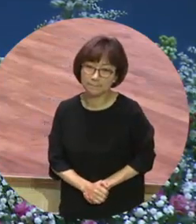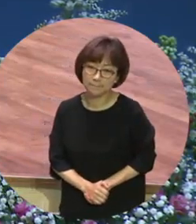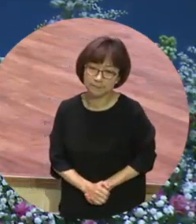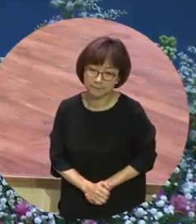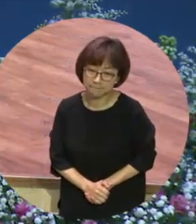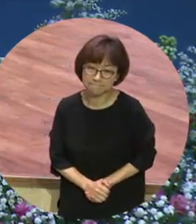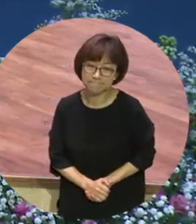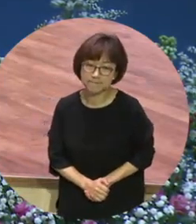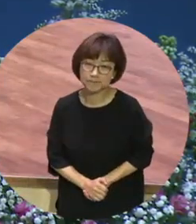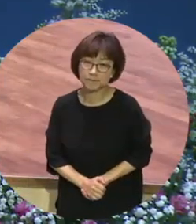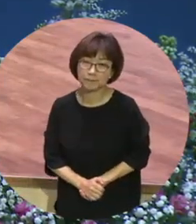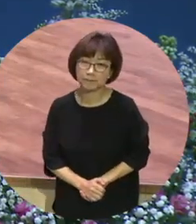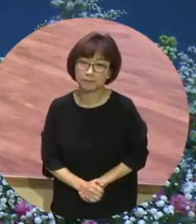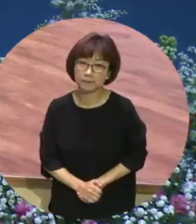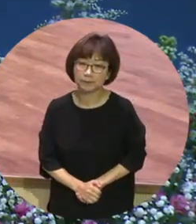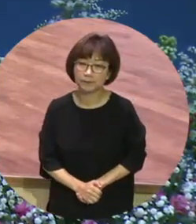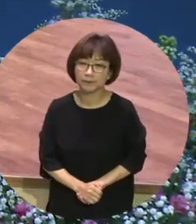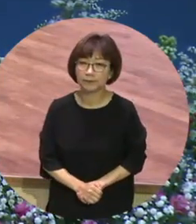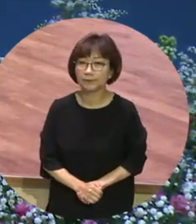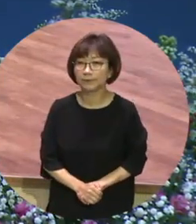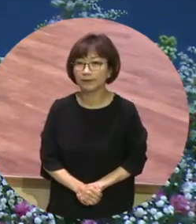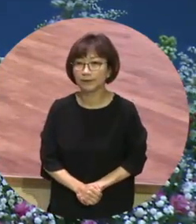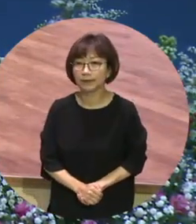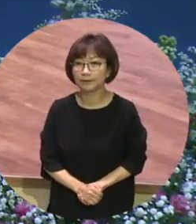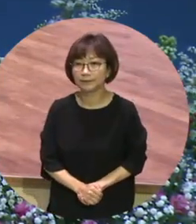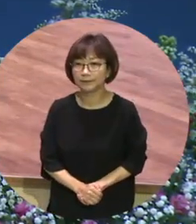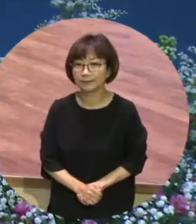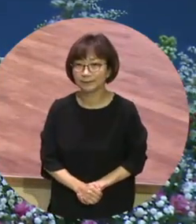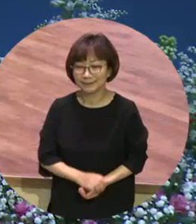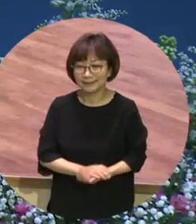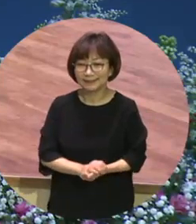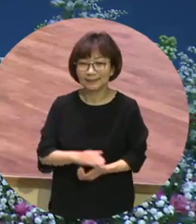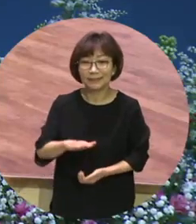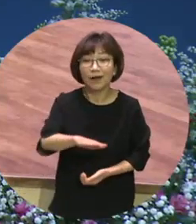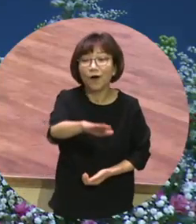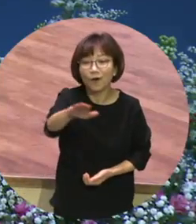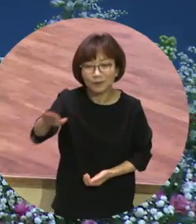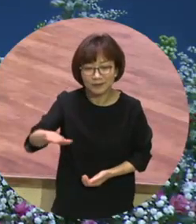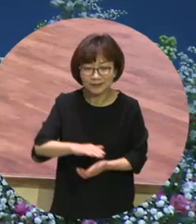이거는요, 구원받은 하나님의 자녀는요, 하나님이 간섭하세요.